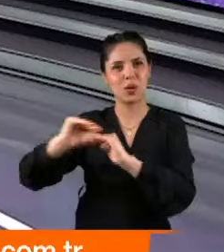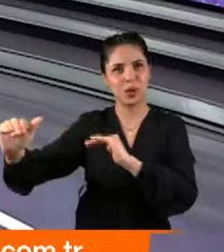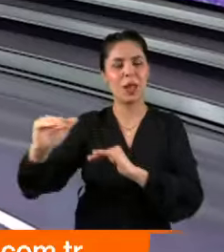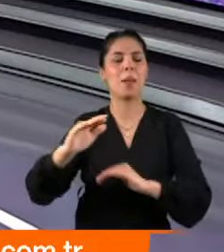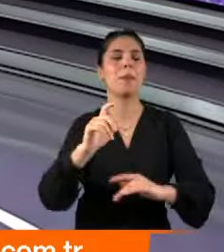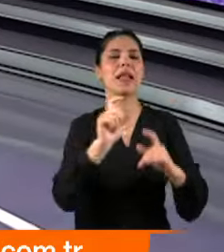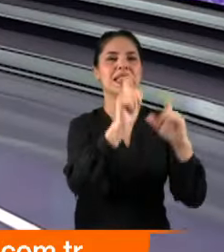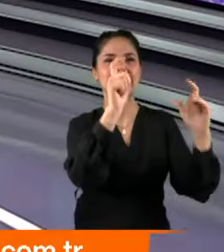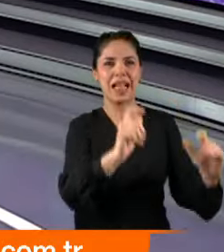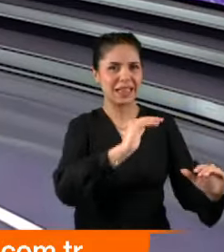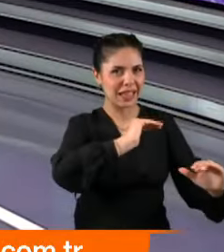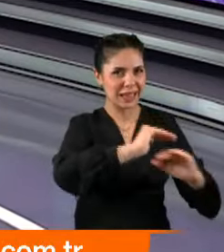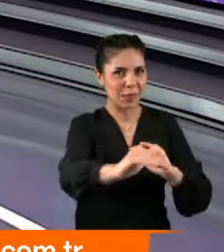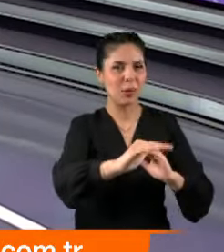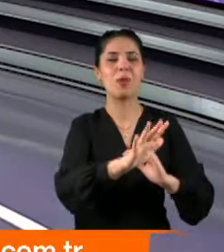Sancaktepe'lilerin coşkusu hiç dinmedi.